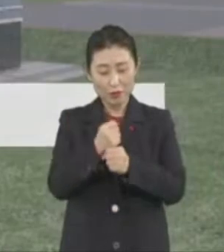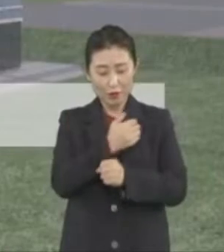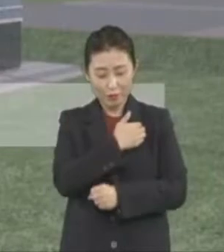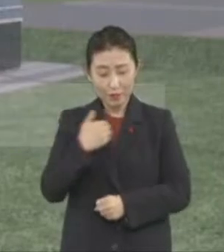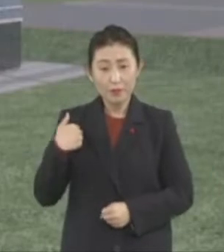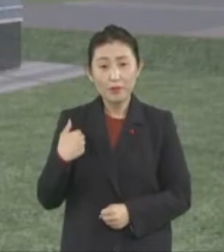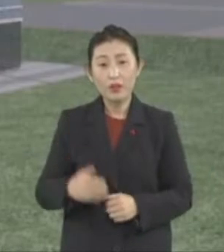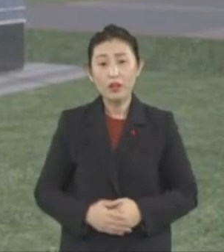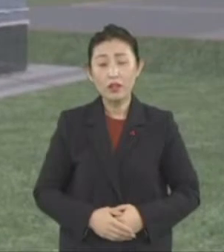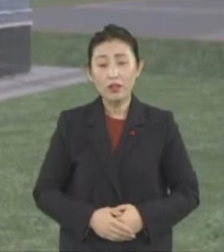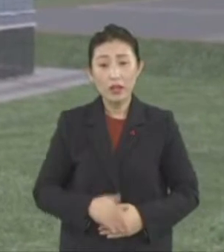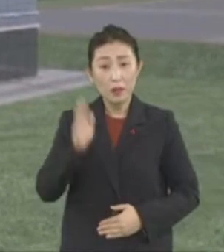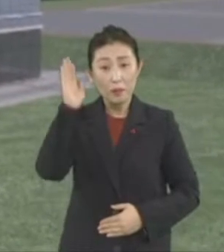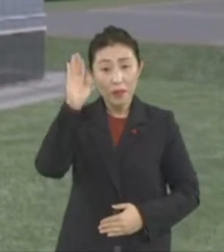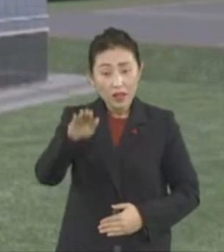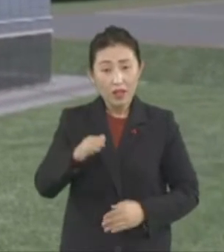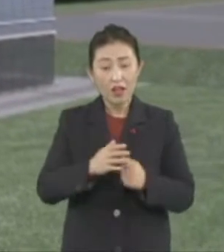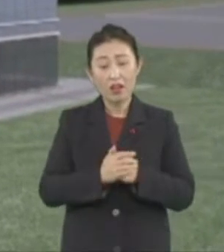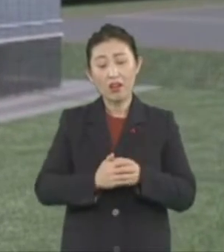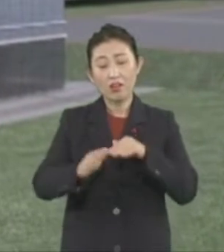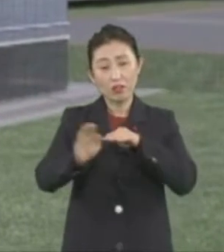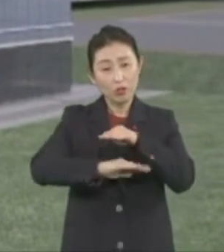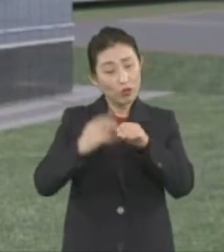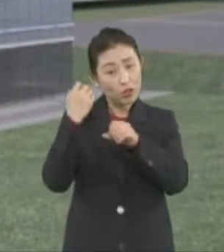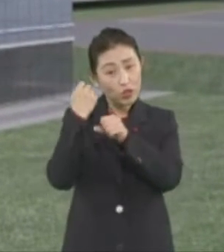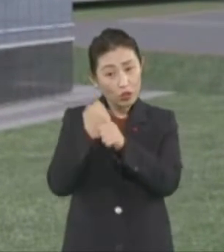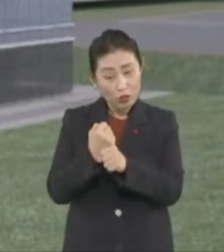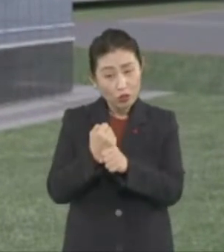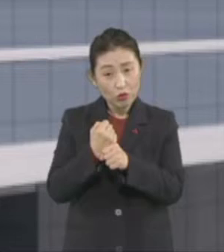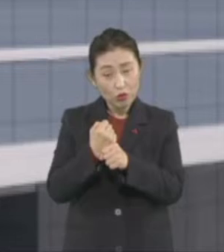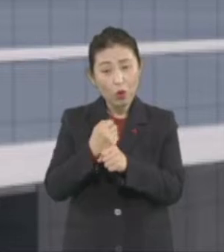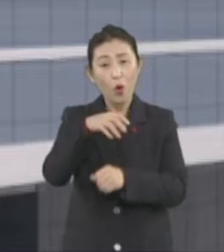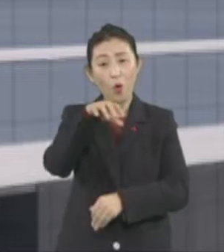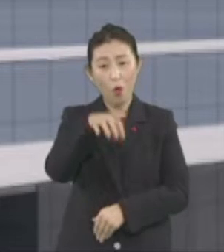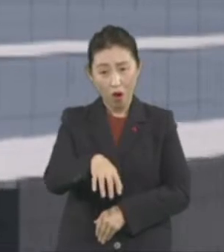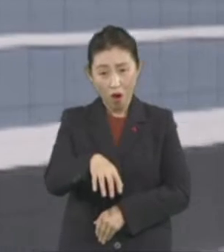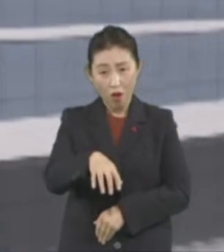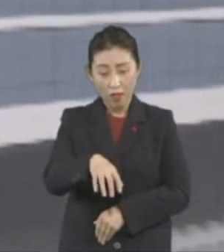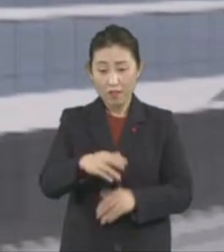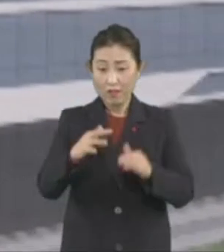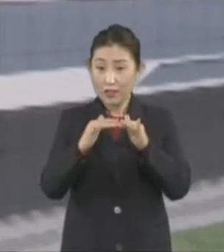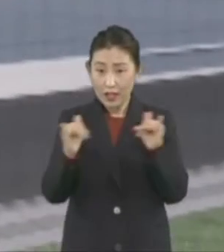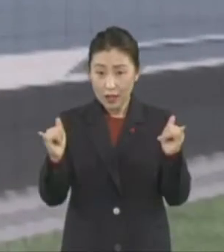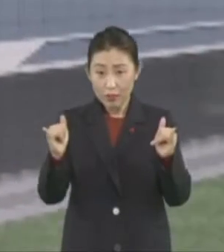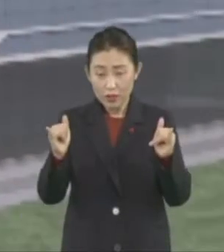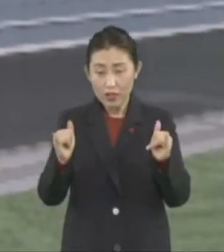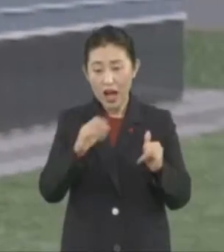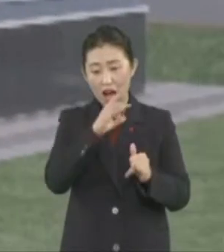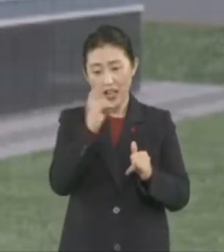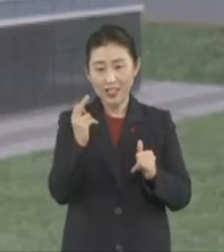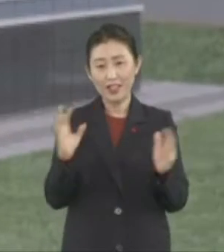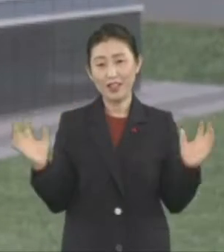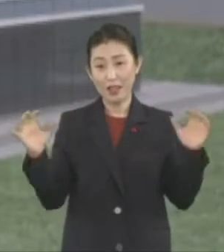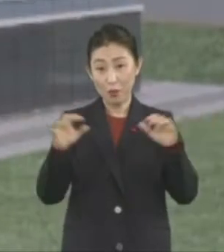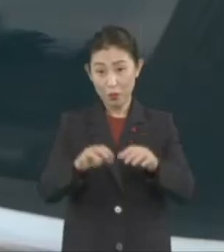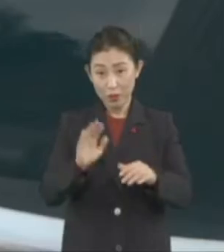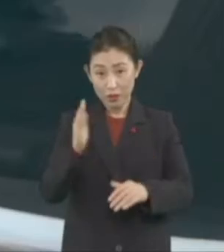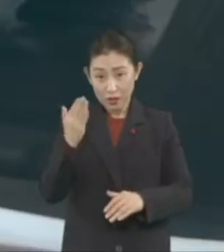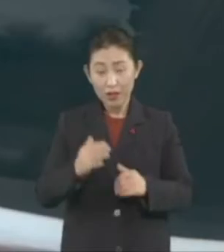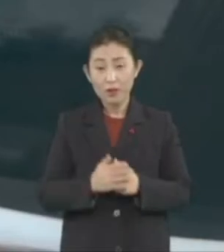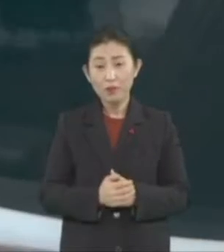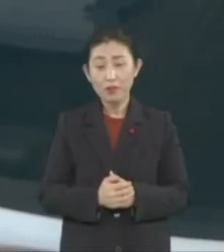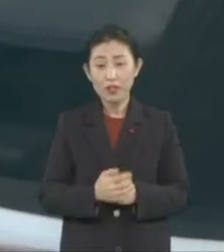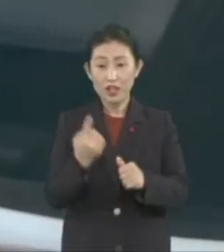있습니다. 미래형 자동차 연구의 산실인 한국자동차연구원의 핵심 인력들도 아산에 자리를 잡습니다.